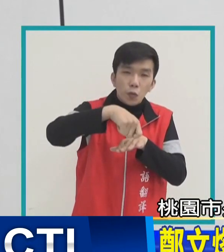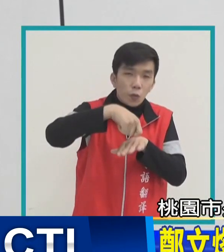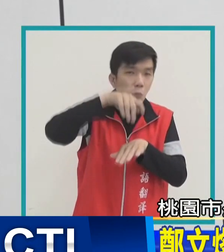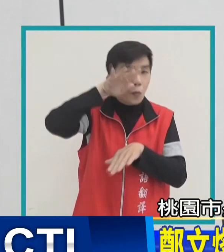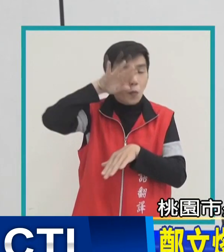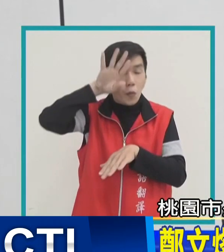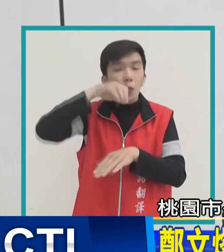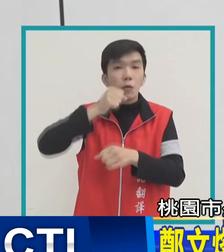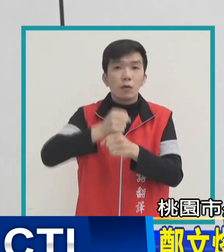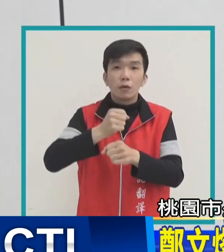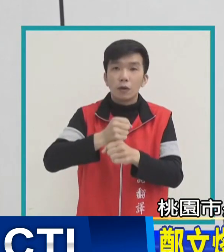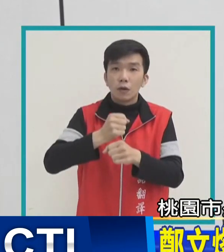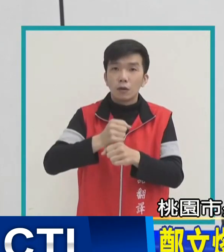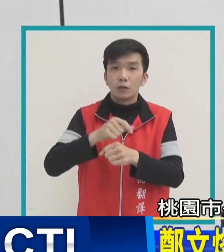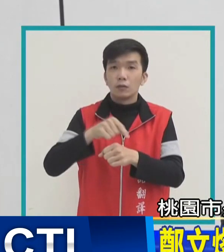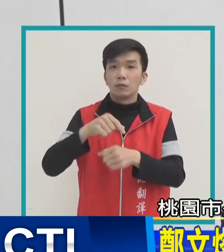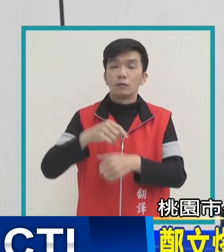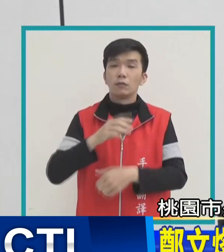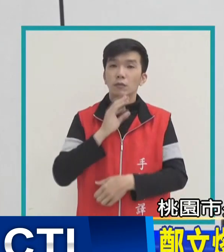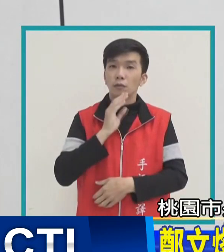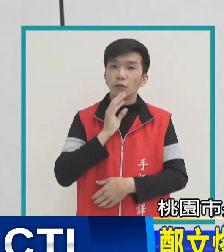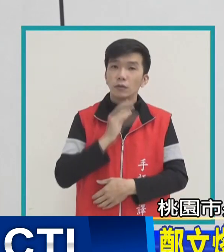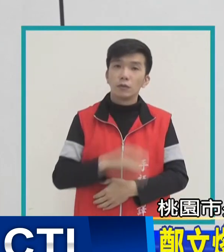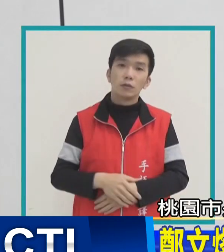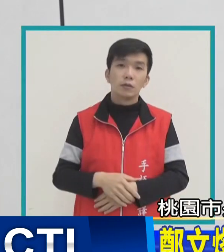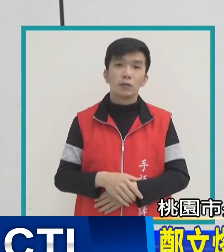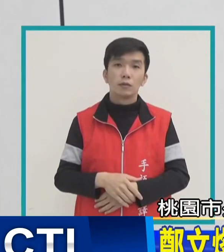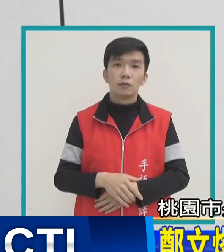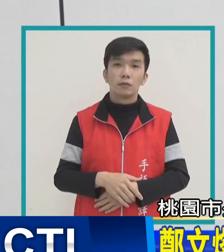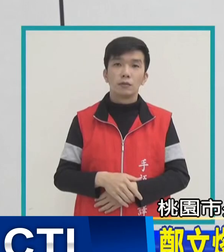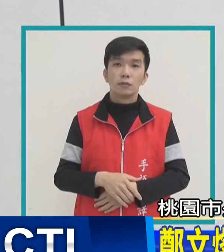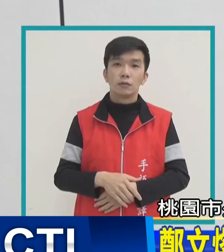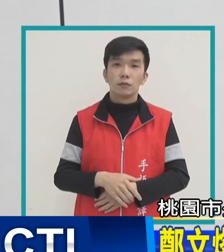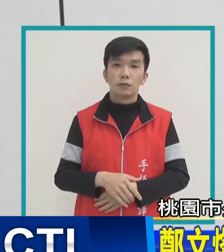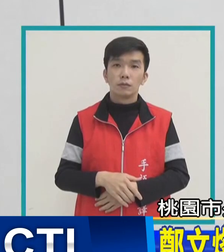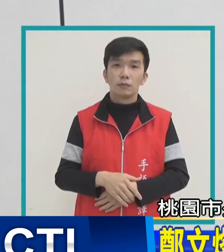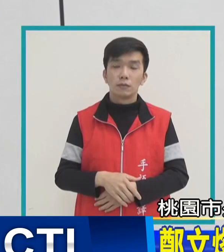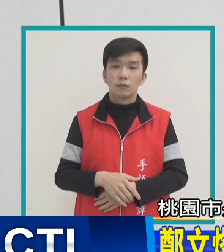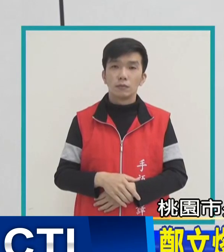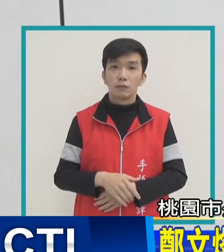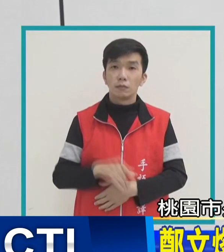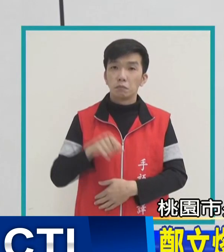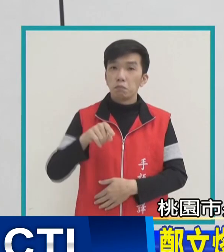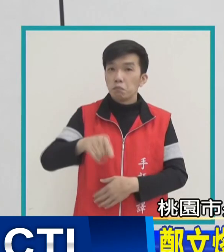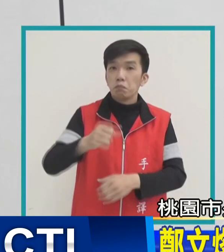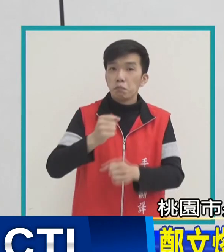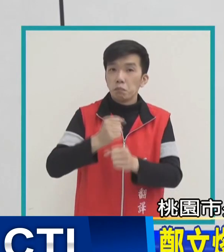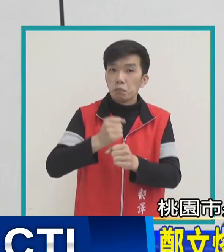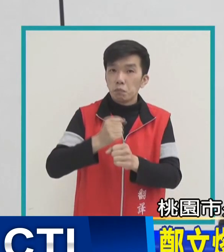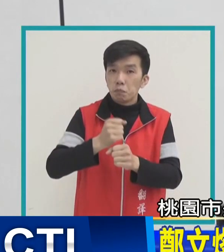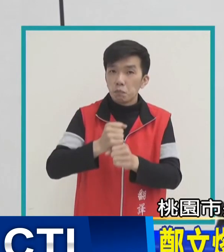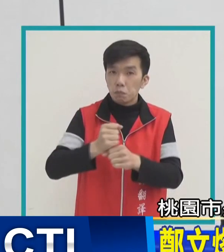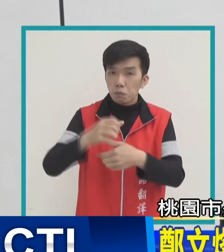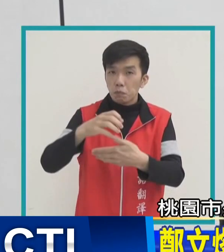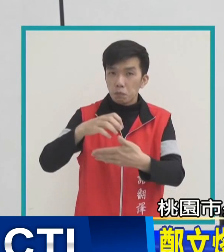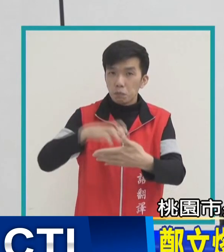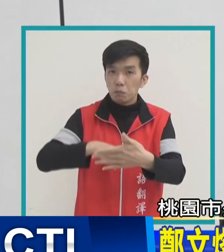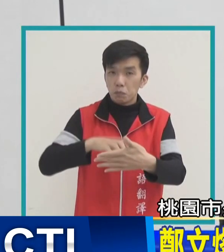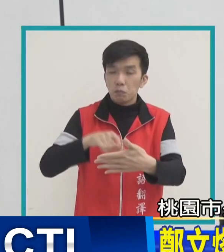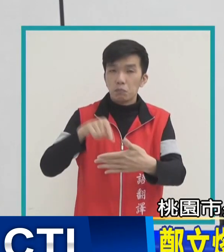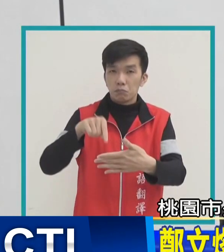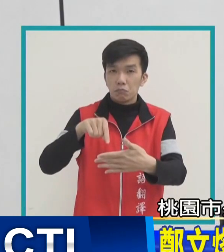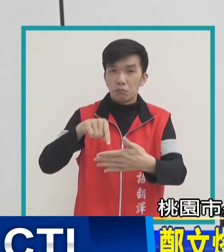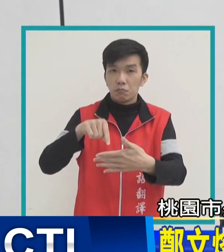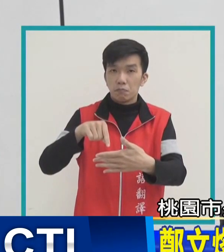作在这个工作坊这个工作。那这个工作坊的足迹呢，